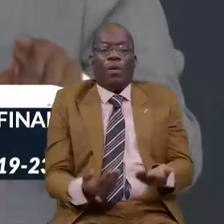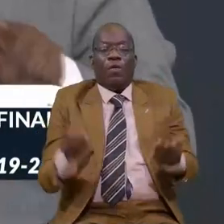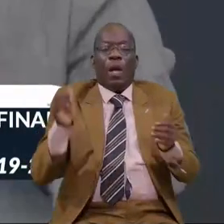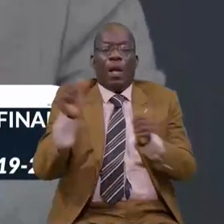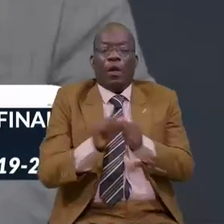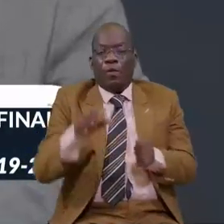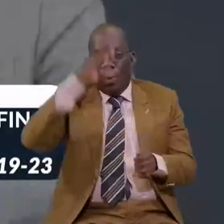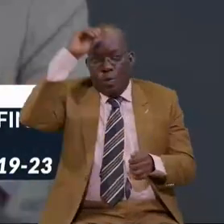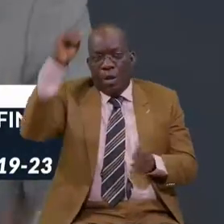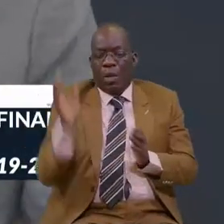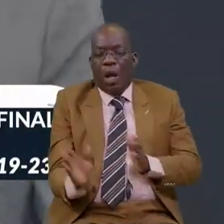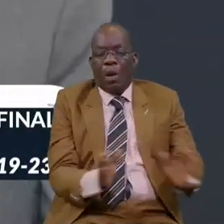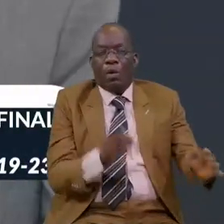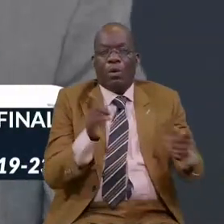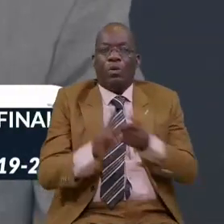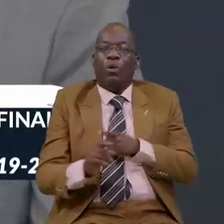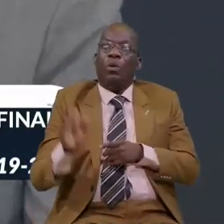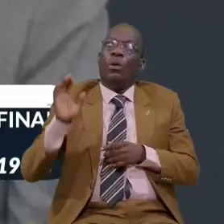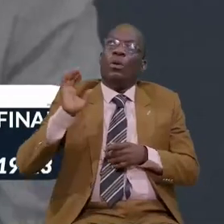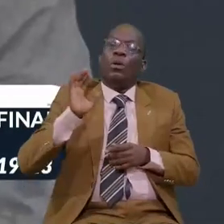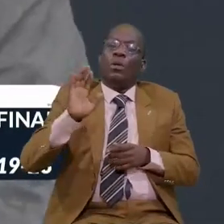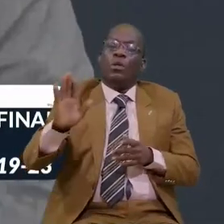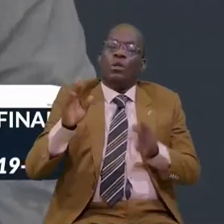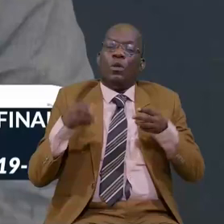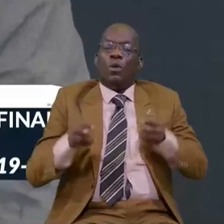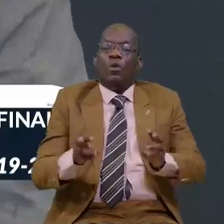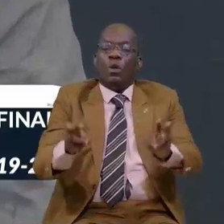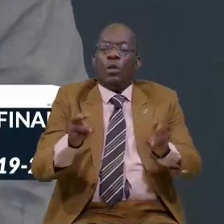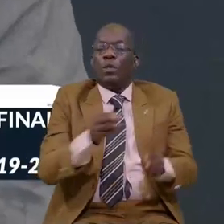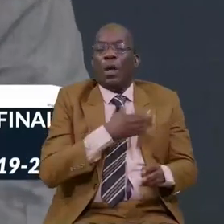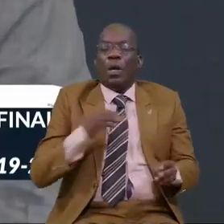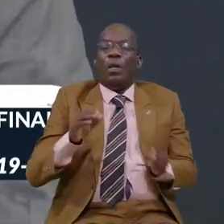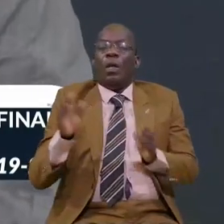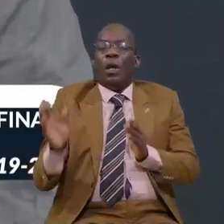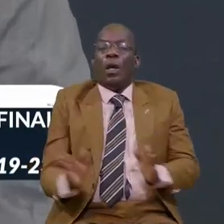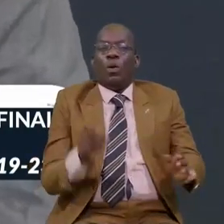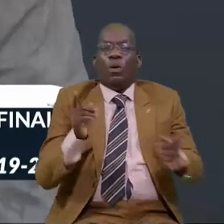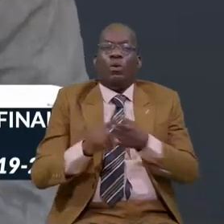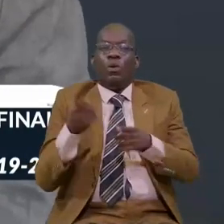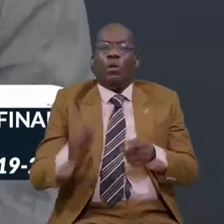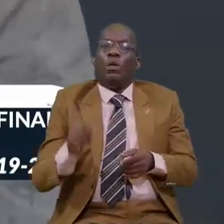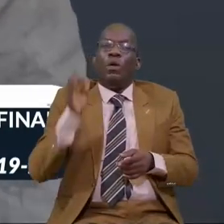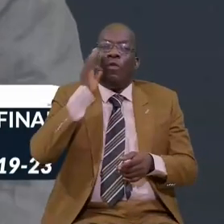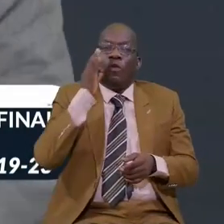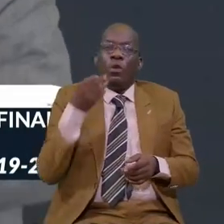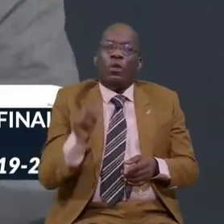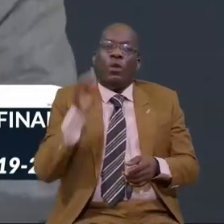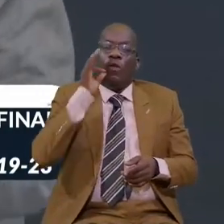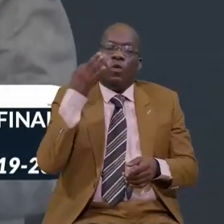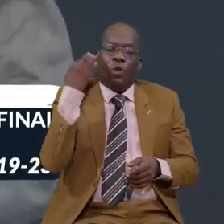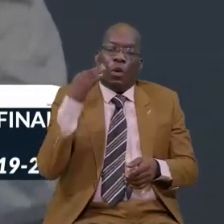reins pour rendre à chacun selon ses voies, selon le fruit de